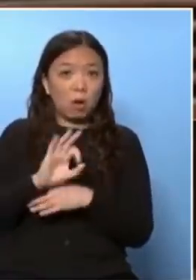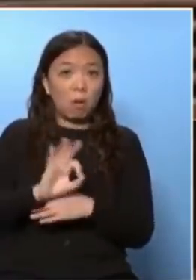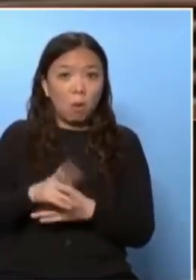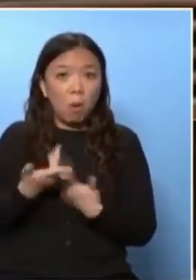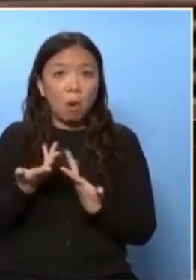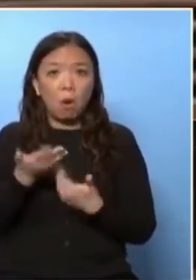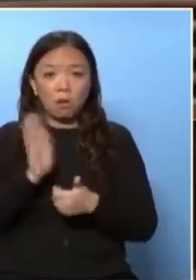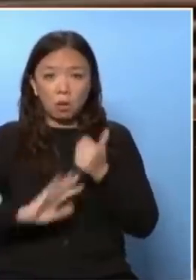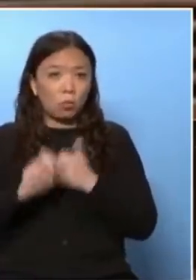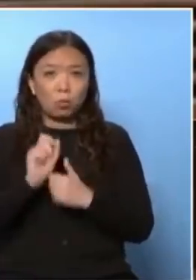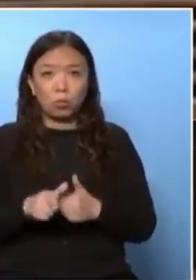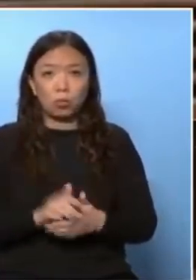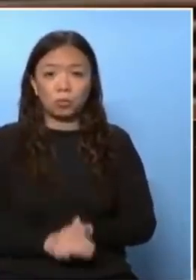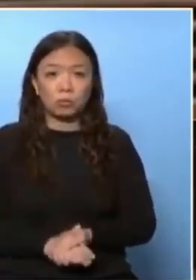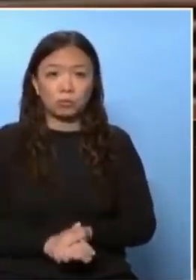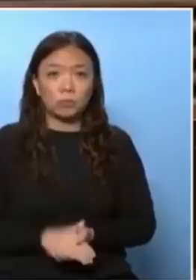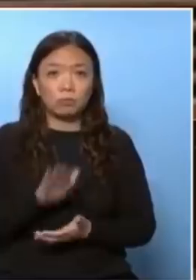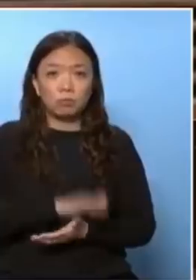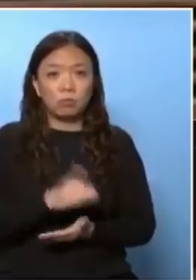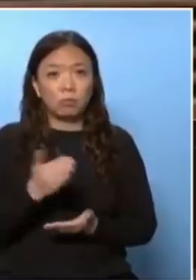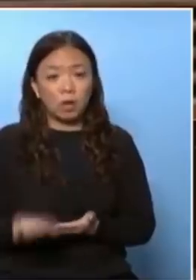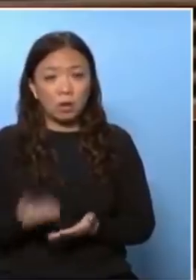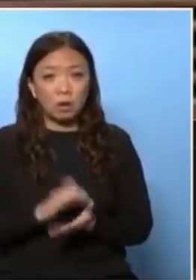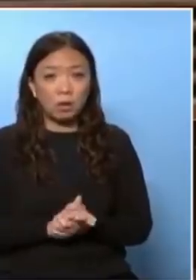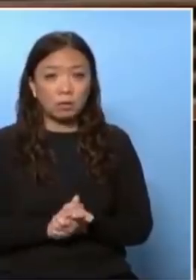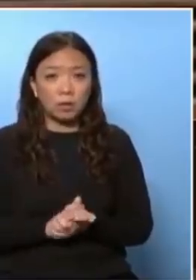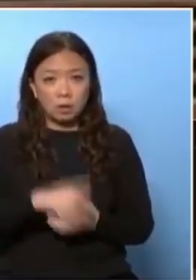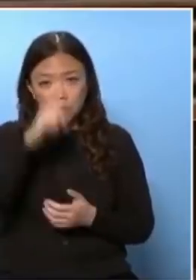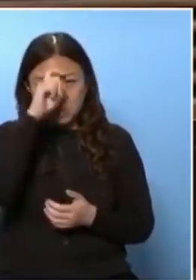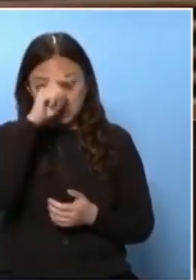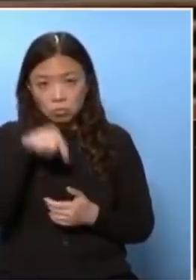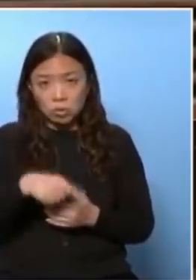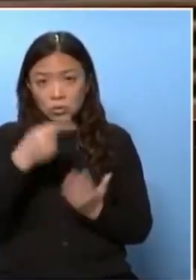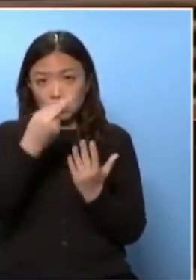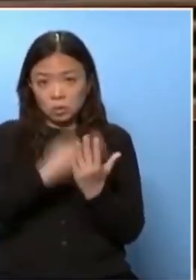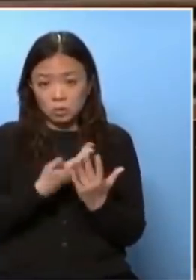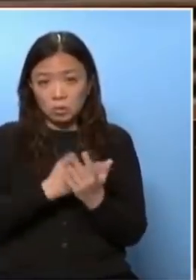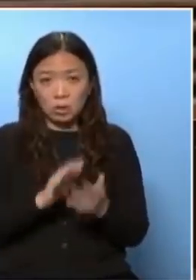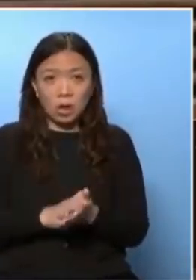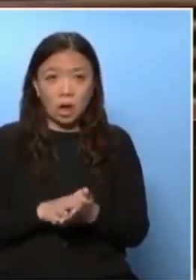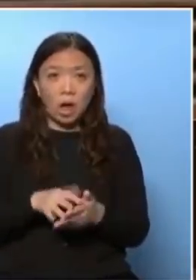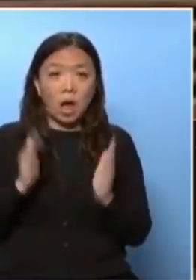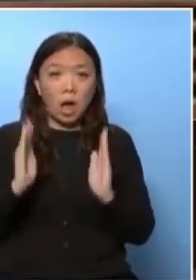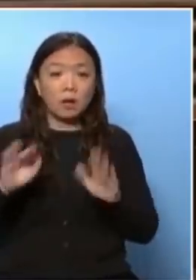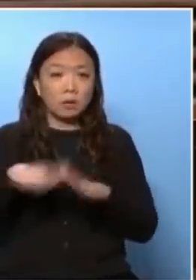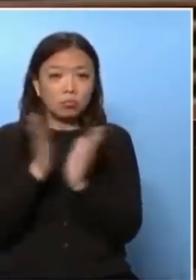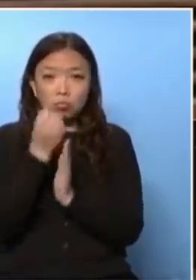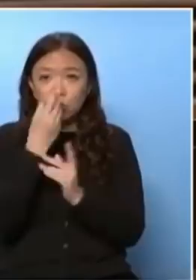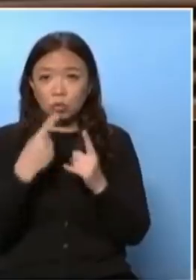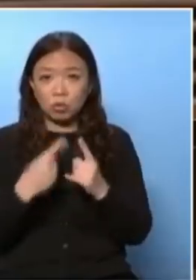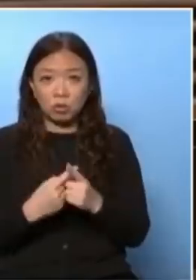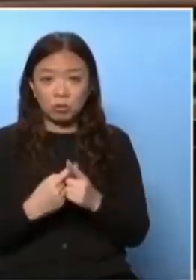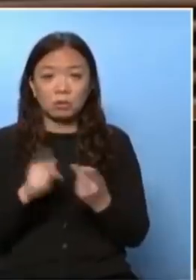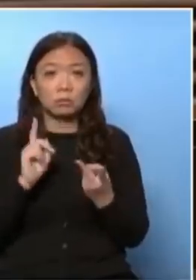你的。但我們千萬不要忘記一件事，就是第一，這條條文規範的是全香港的市民，而第